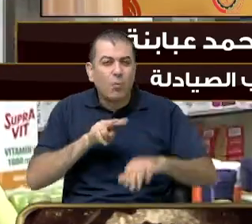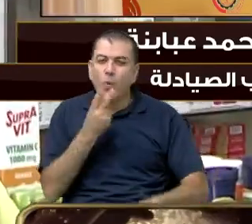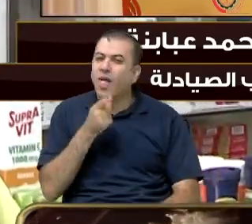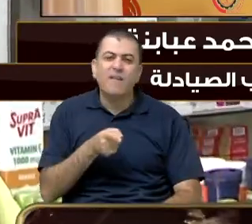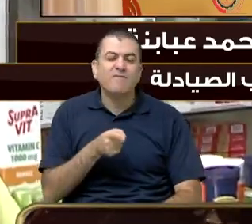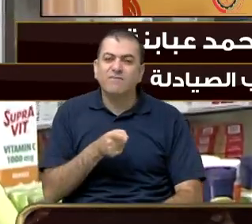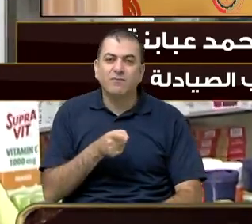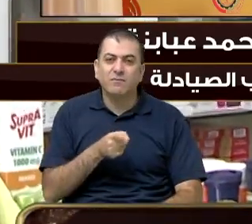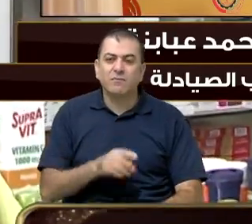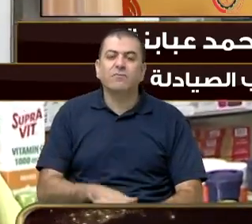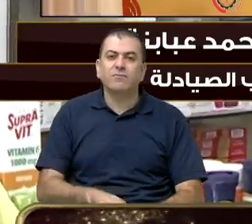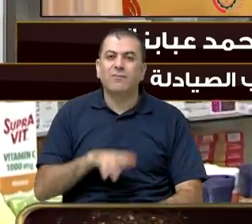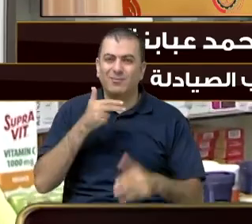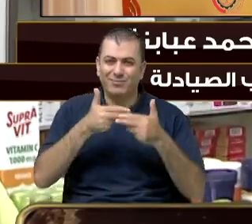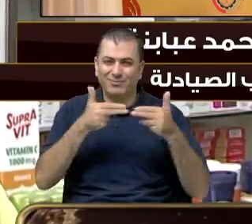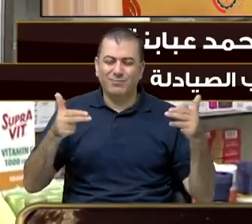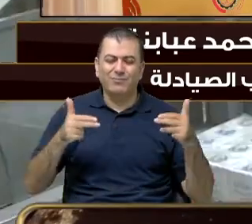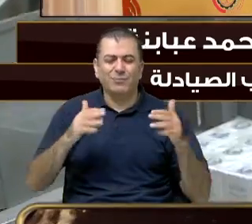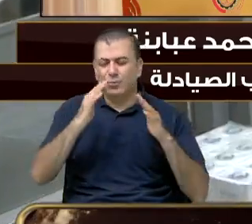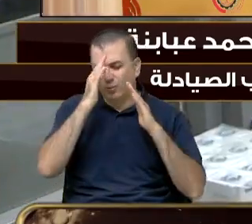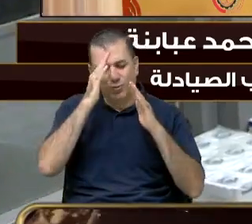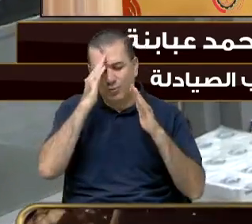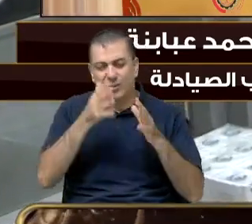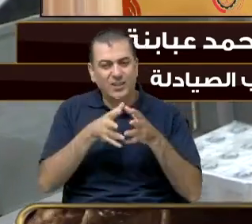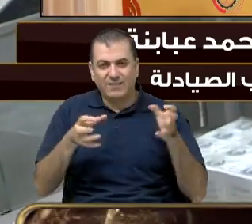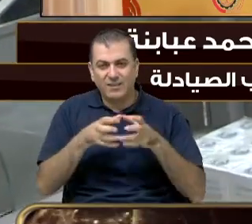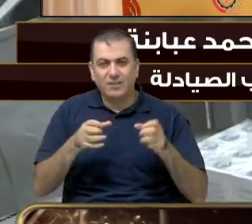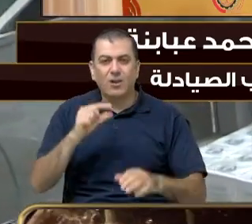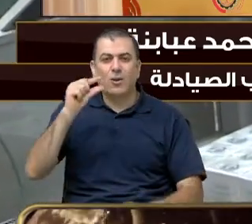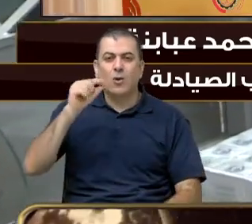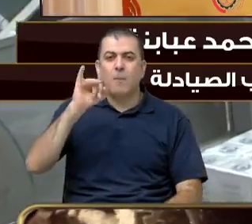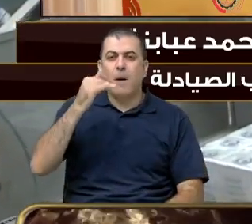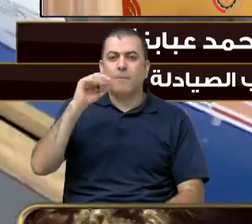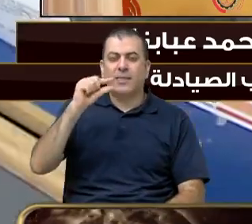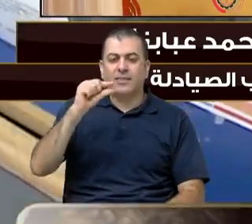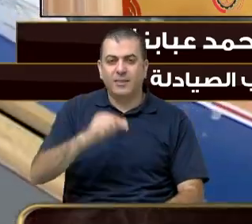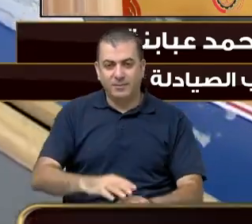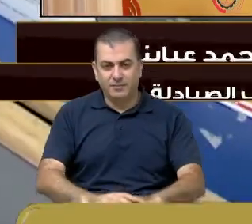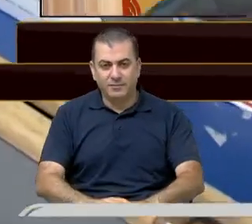كذا. إذن كل الشكر لنقيب الصيادلة الدكتور محمد عبابنه.